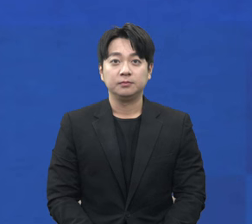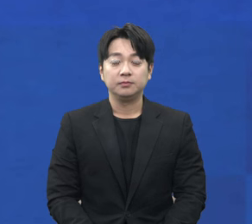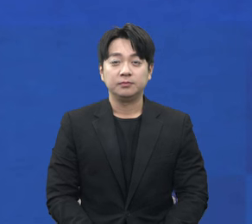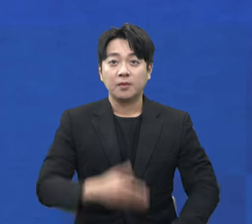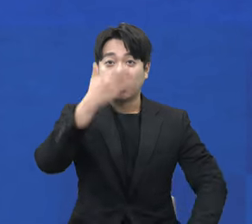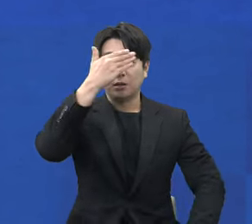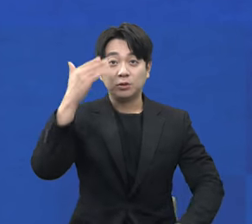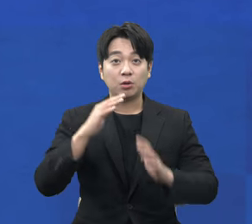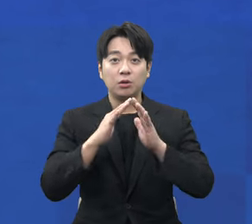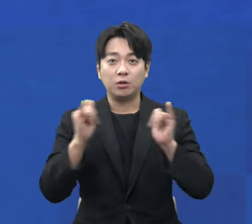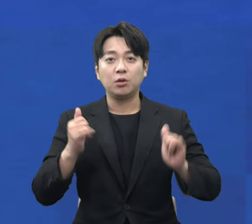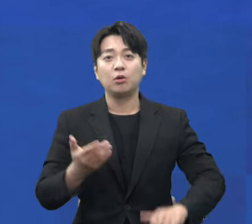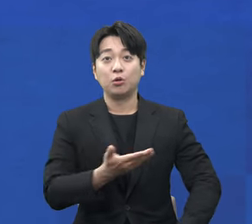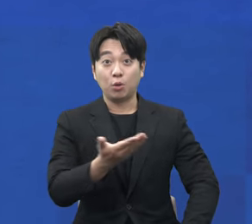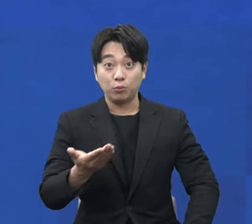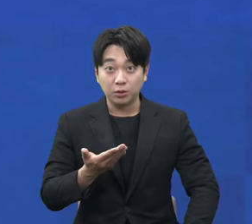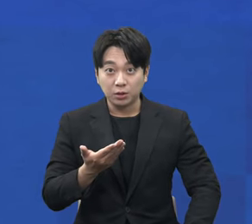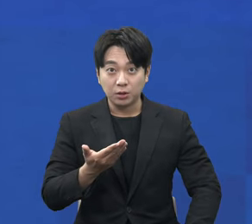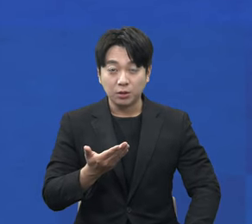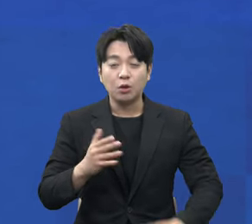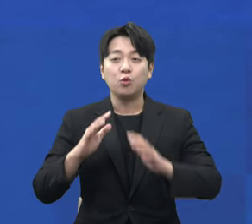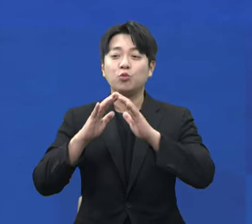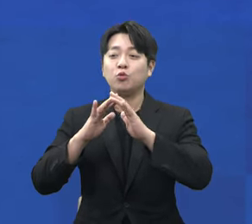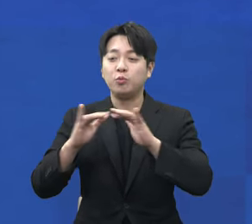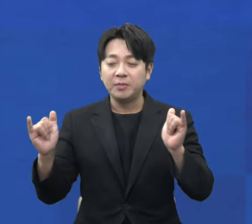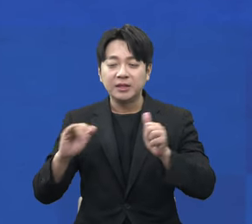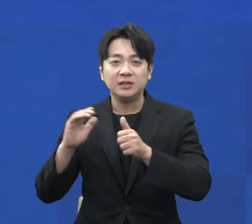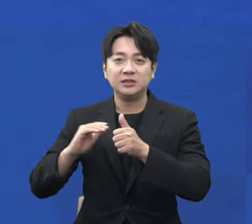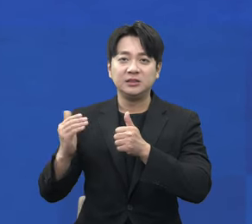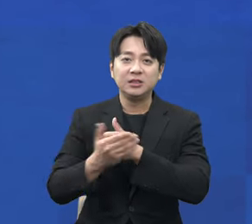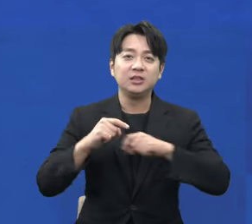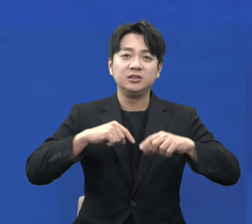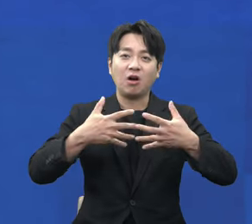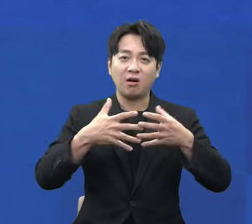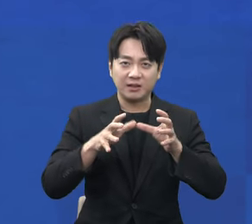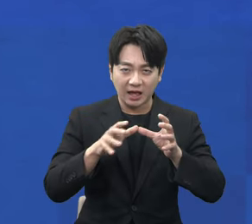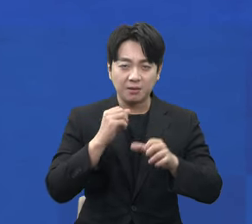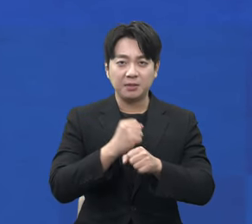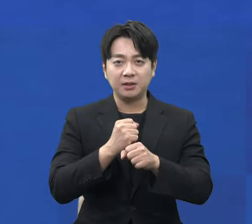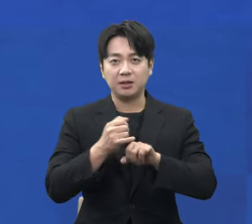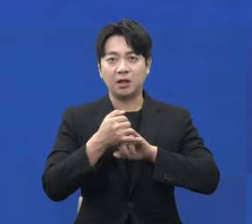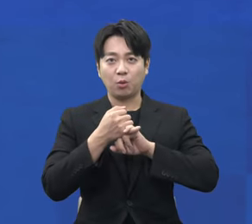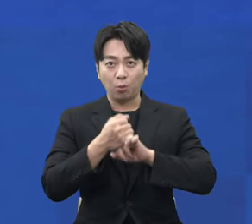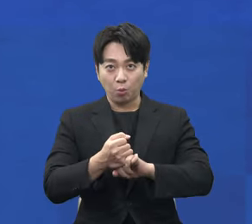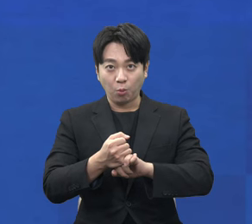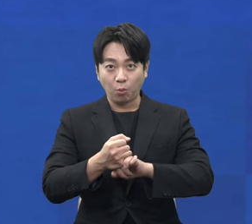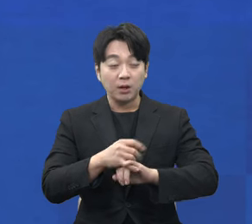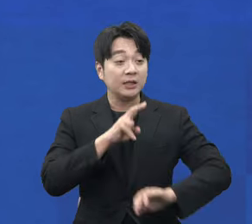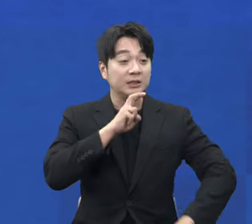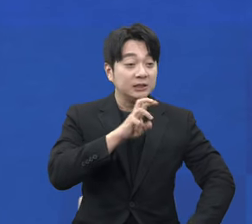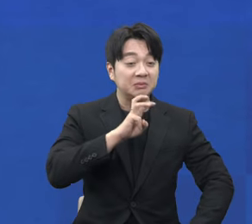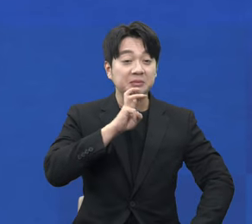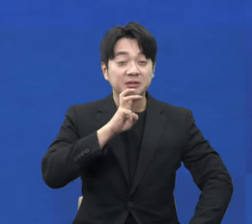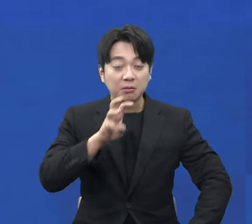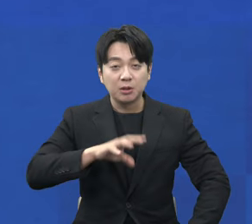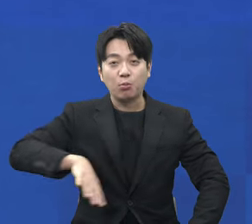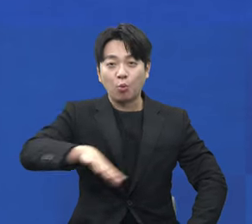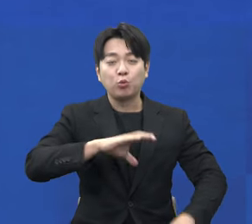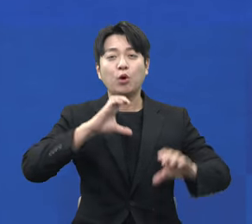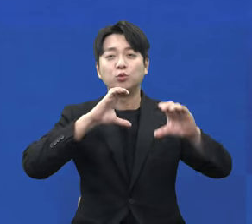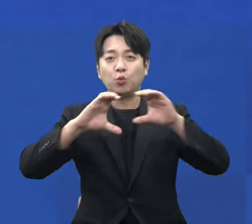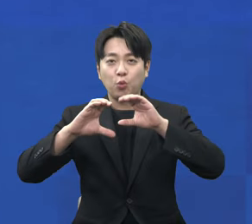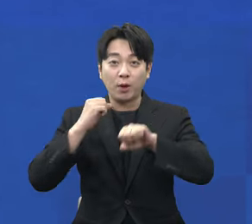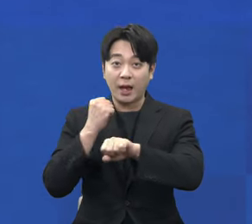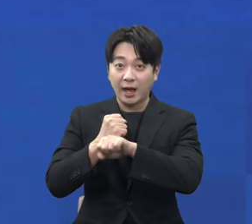청년들이 국민들을 지키는 정당 2030 보통 세대들과 소통하는 정당 기회와 희망이